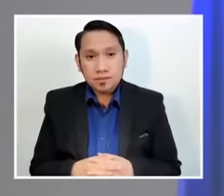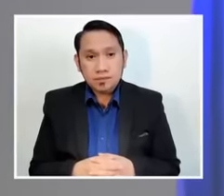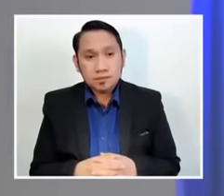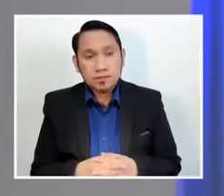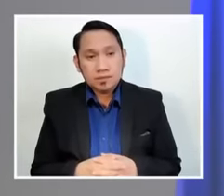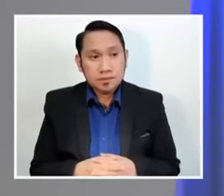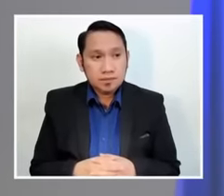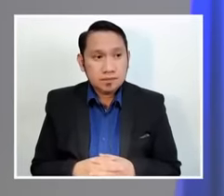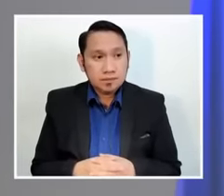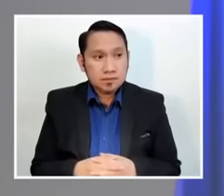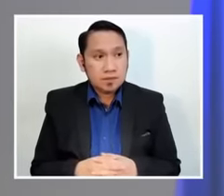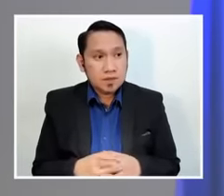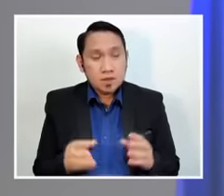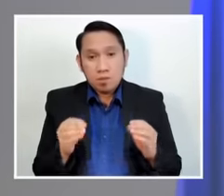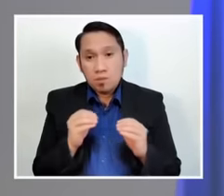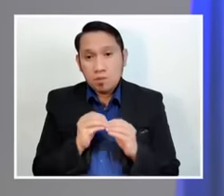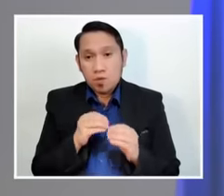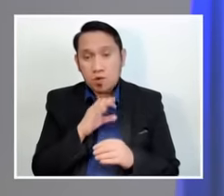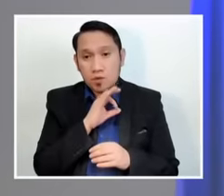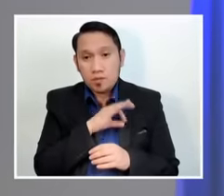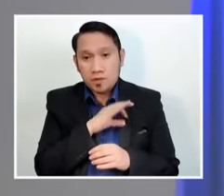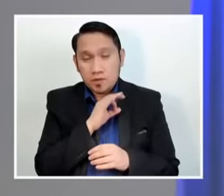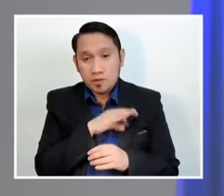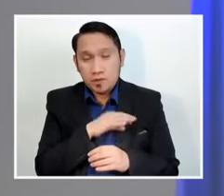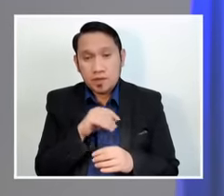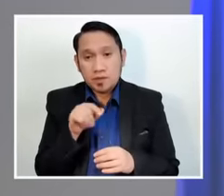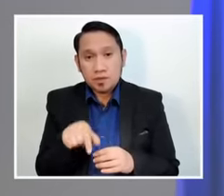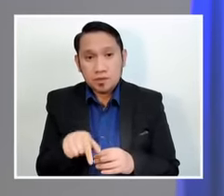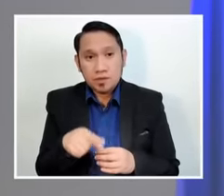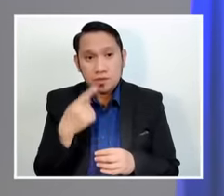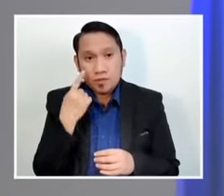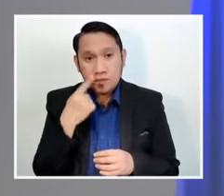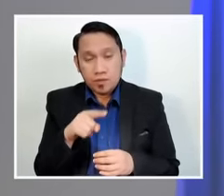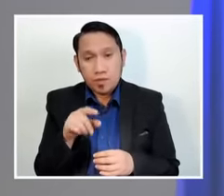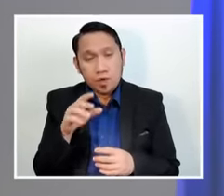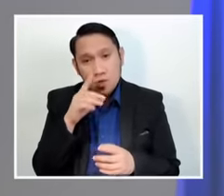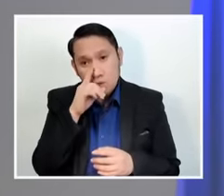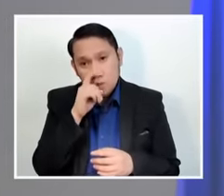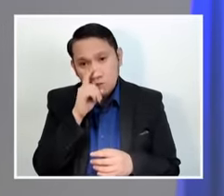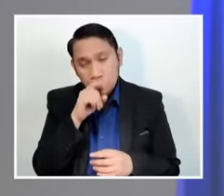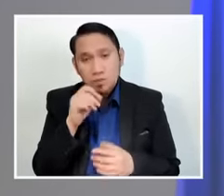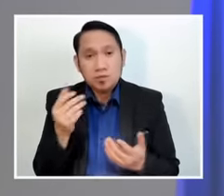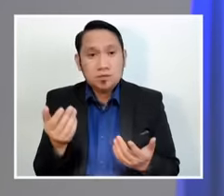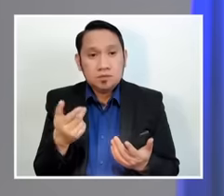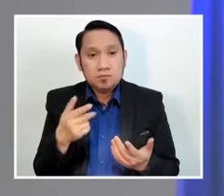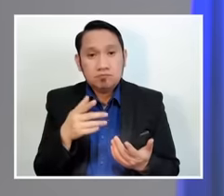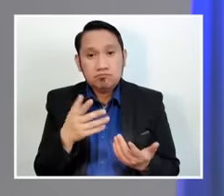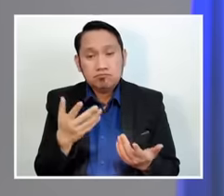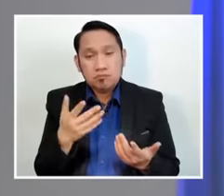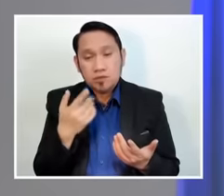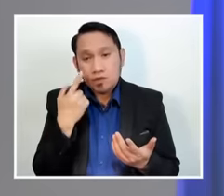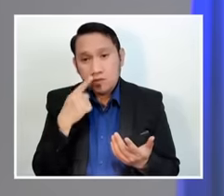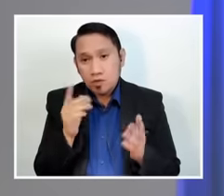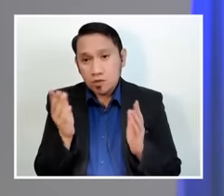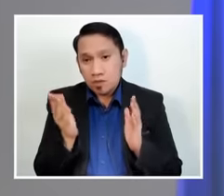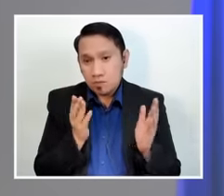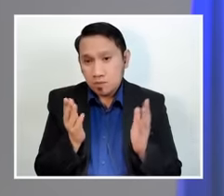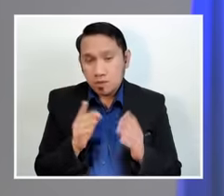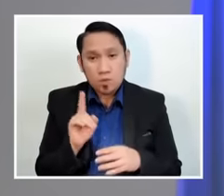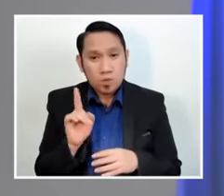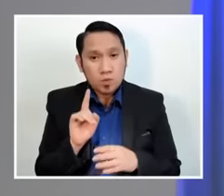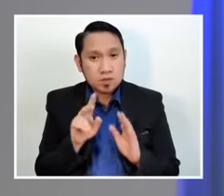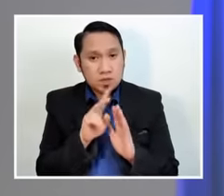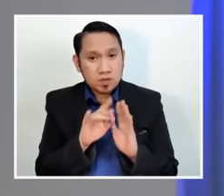Humihirit ng mas malaking benepisyo ang mga senior citizens sa mga bilihin at serbisyo. Nilinaw din ng gobyerno kung ano ang patakaran